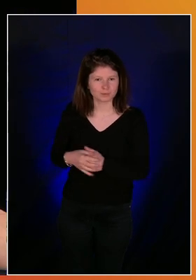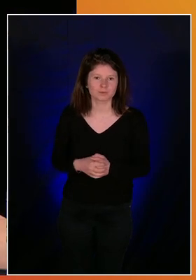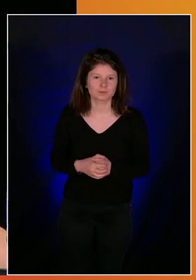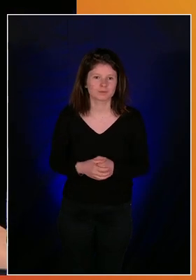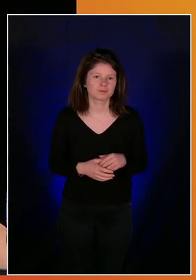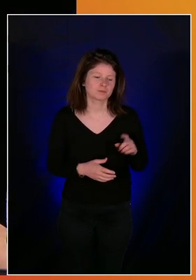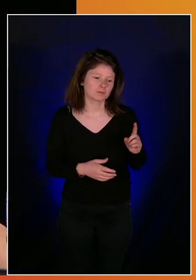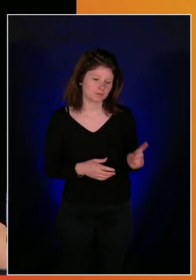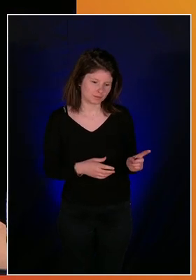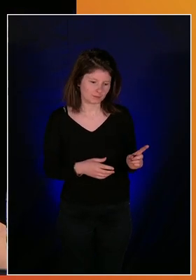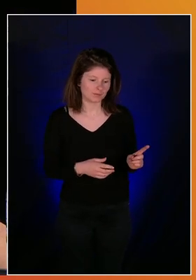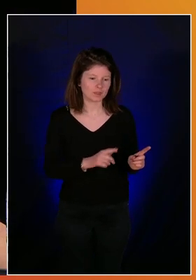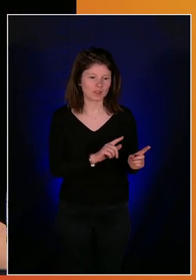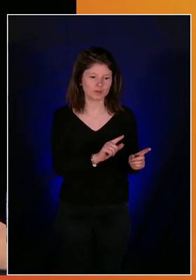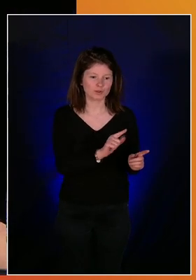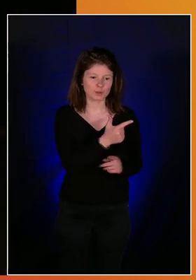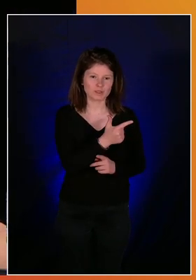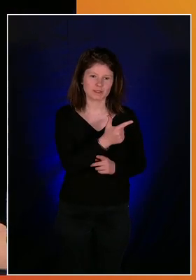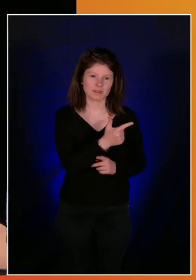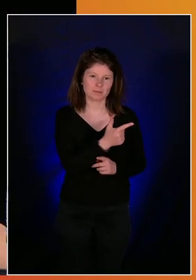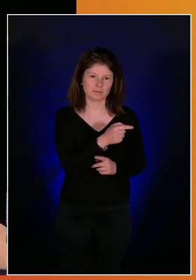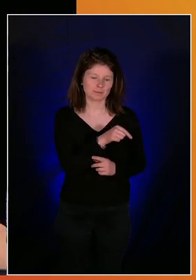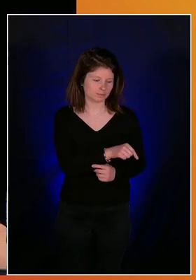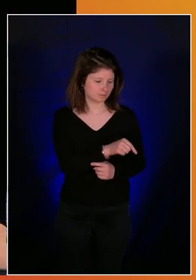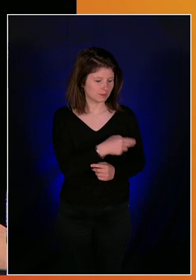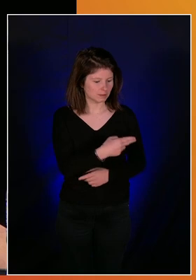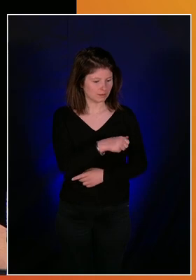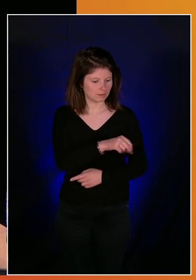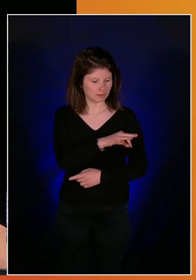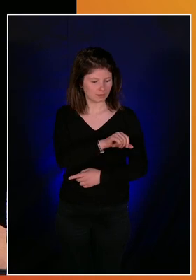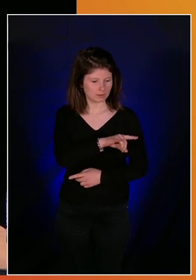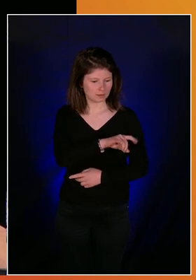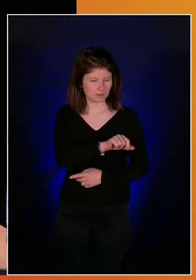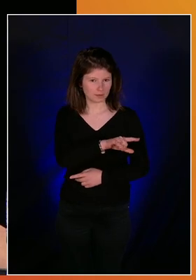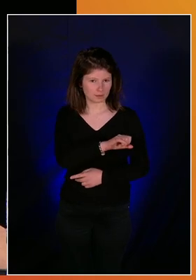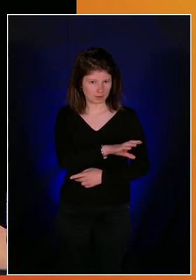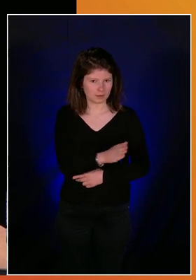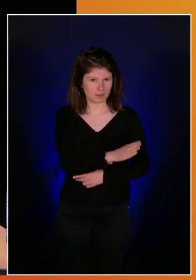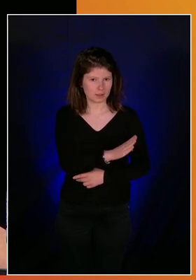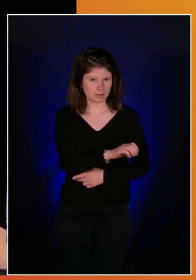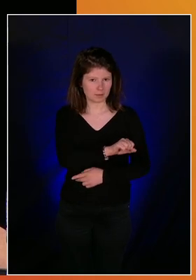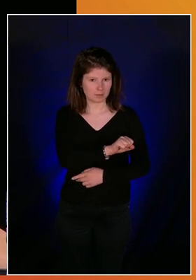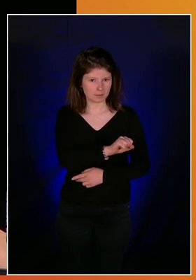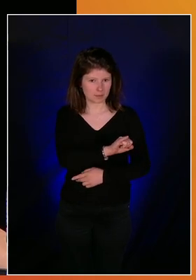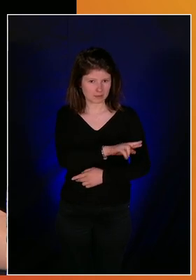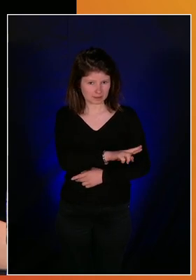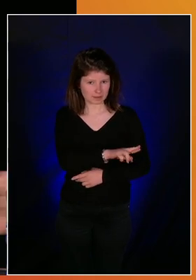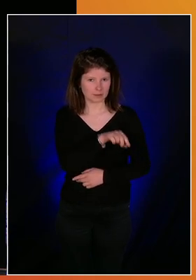Et la deuxième assesseur, Nathalie Bazir, secrétaire générale de l'UD de la